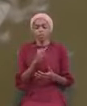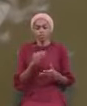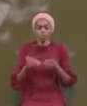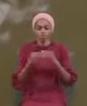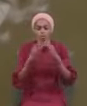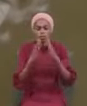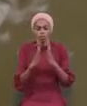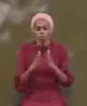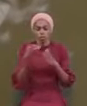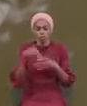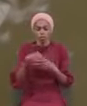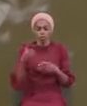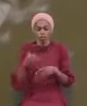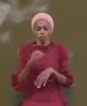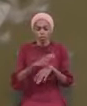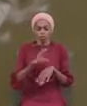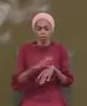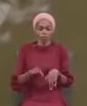dit